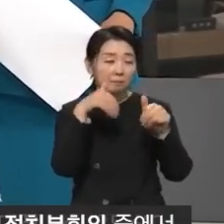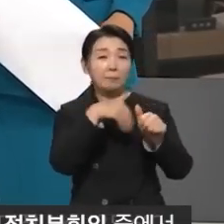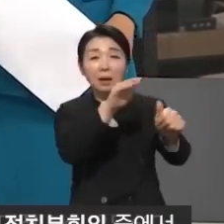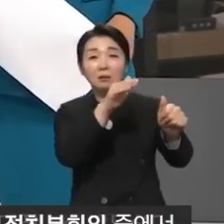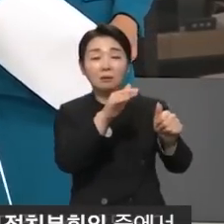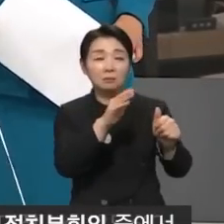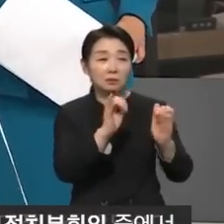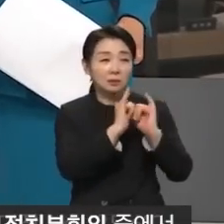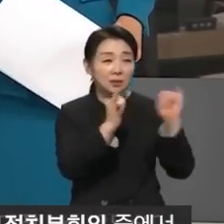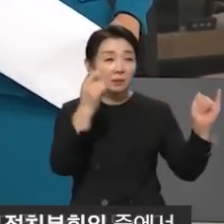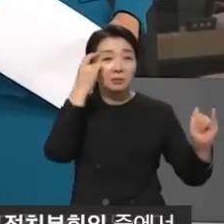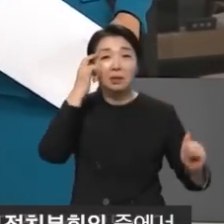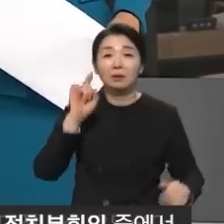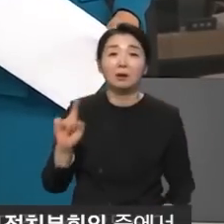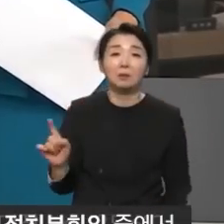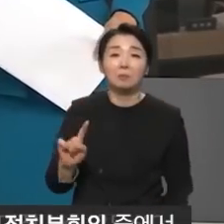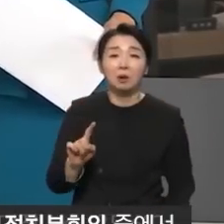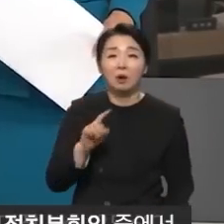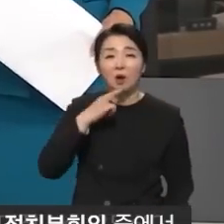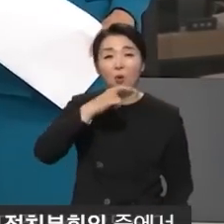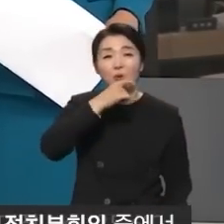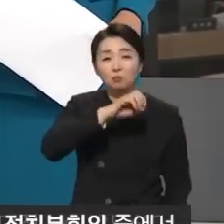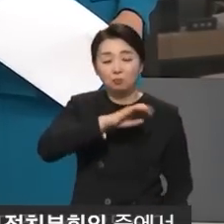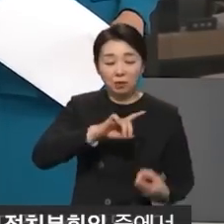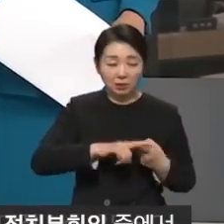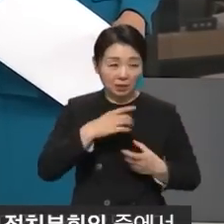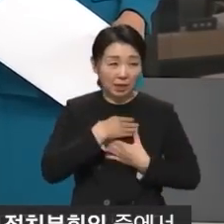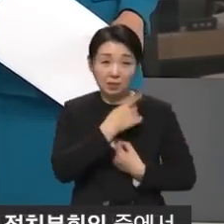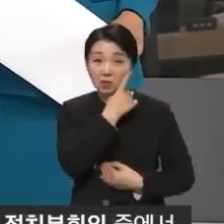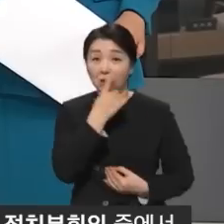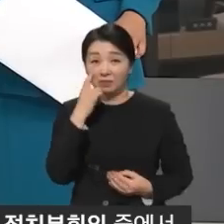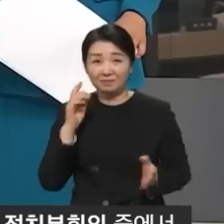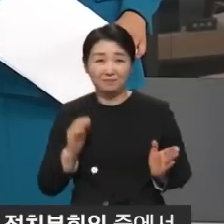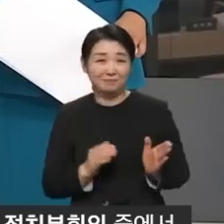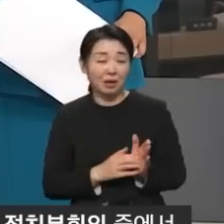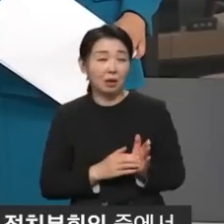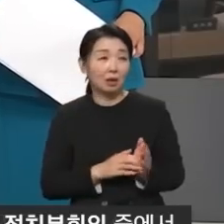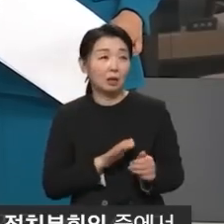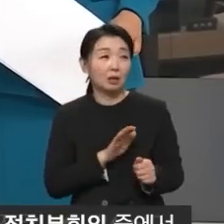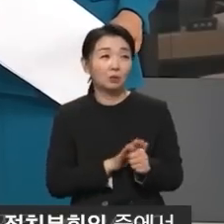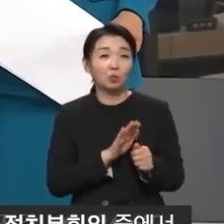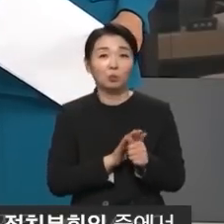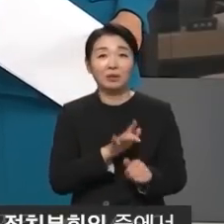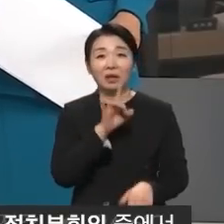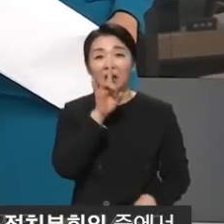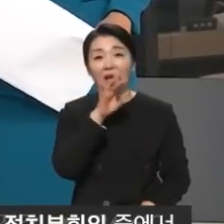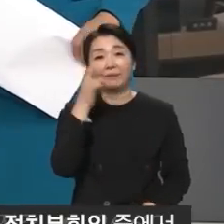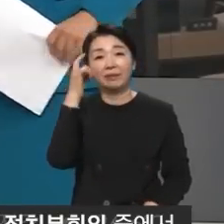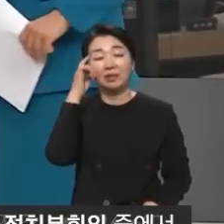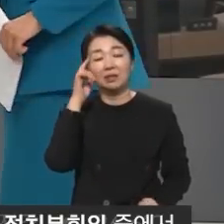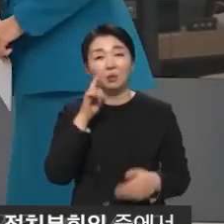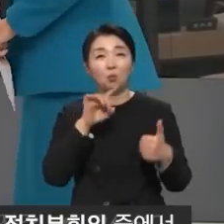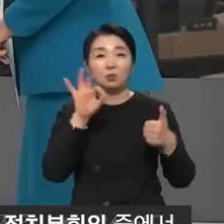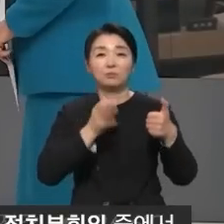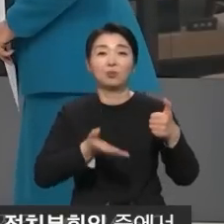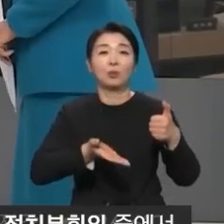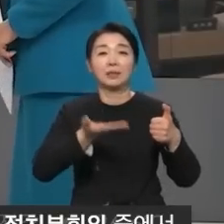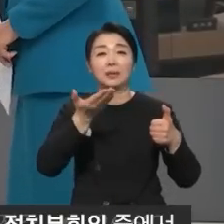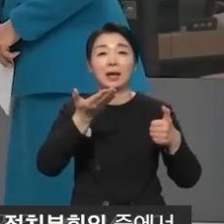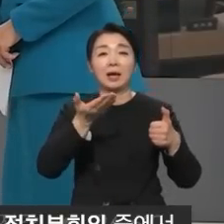여론은 어떻게 보고 있을까요? 오염수 방류의 안전성을 검증하는 데 도움이 안될 거라는 의견이 과반